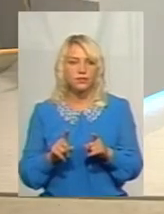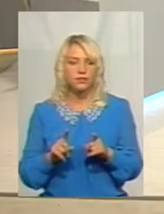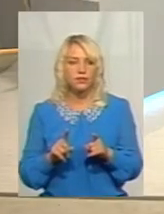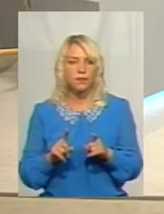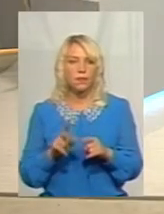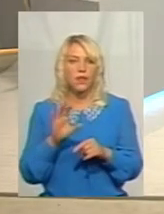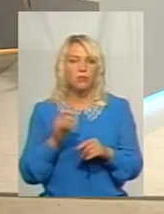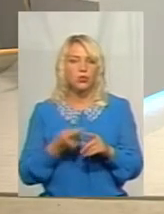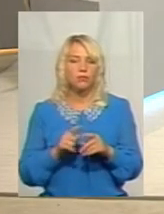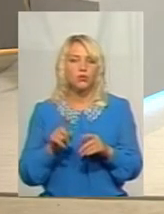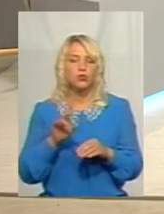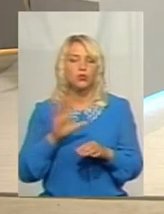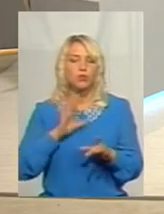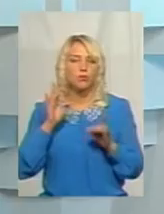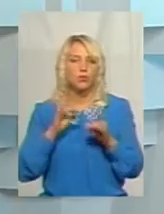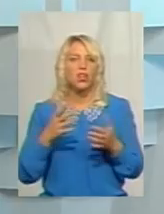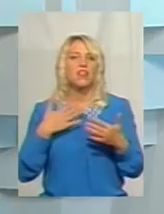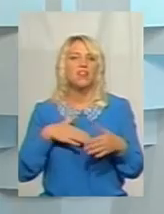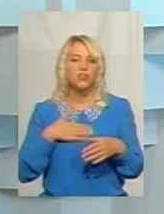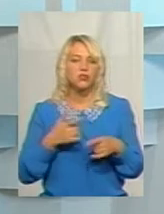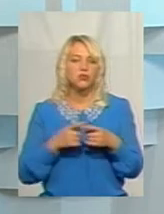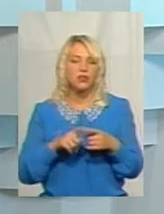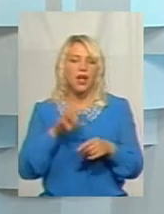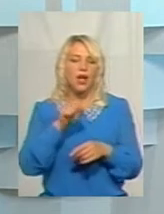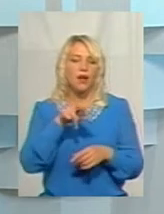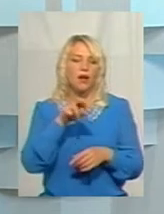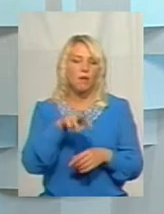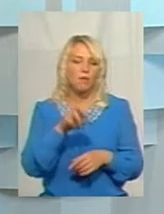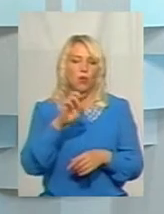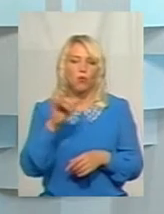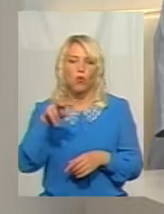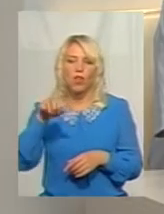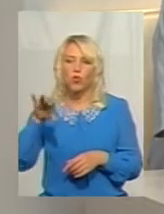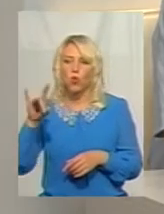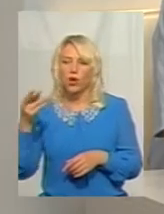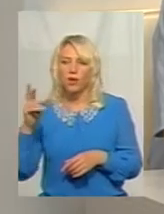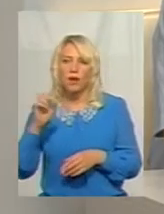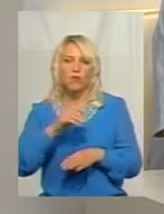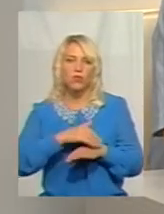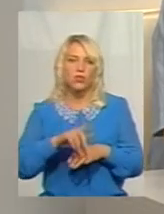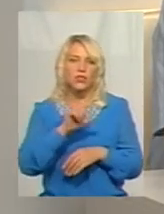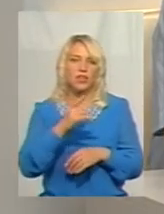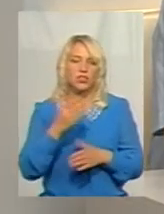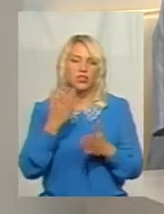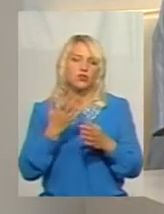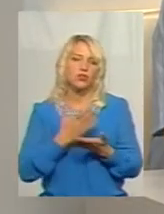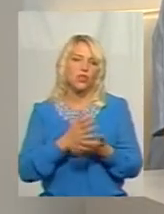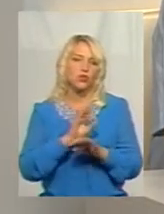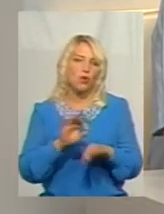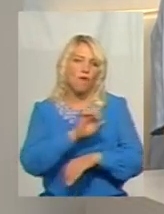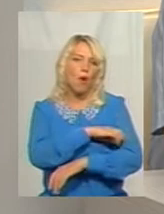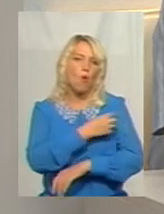по типу того, яке прозвучало, що для чого ці амбулаторії на Зарічанській, якщо в нас є чудова поліклініка номер 2.